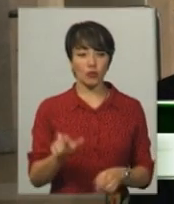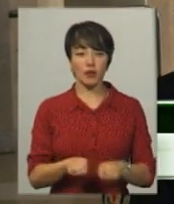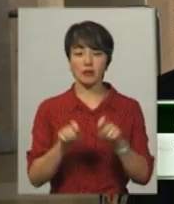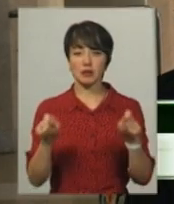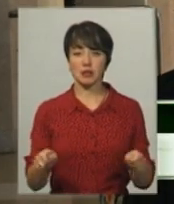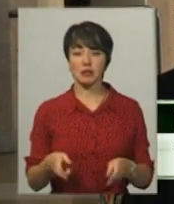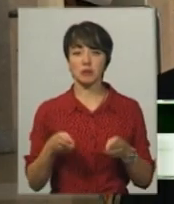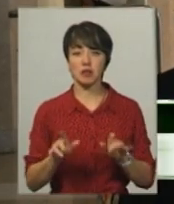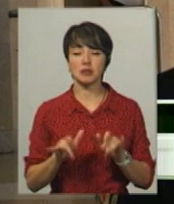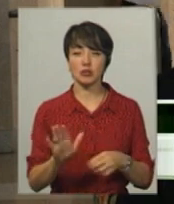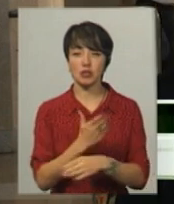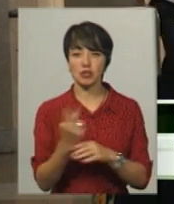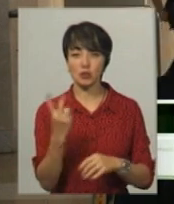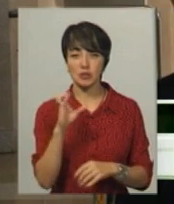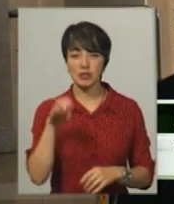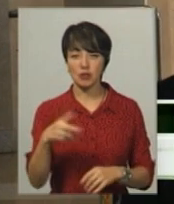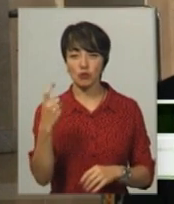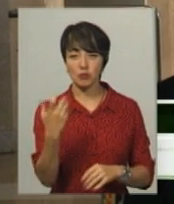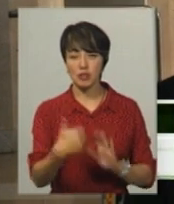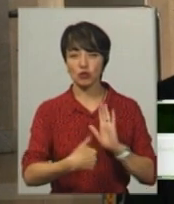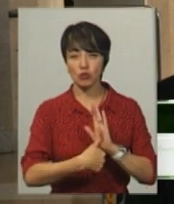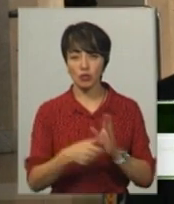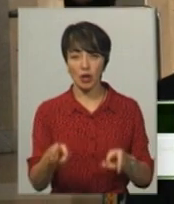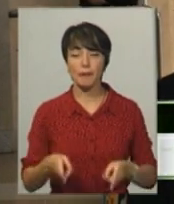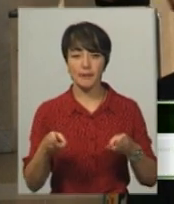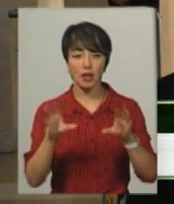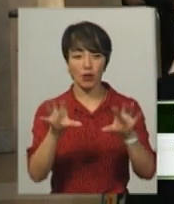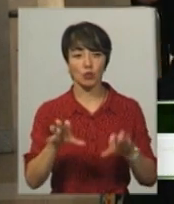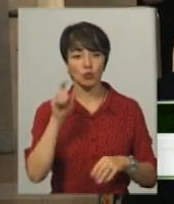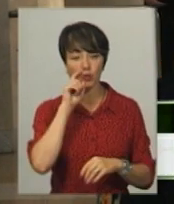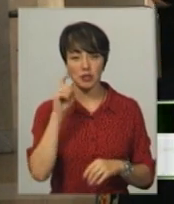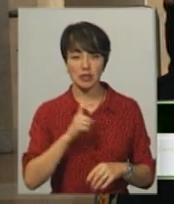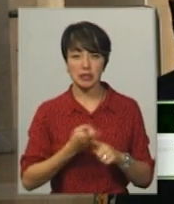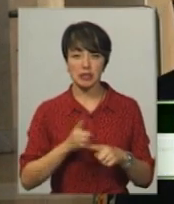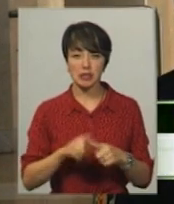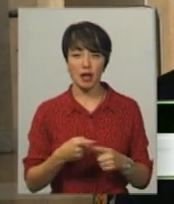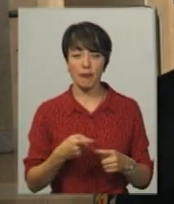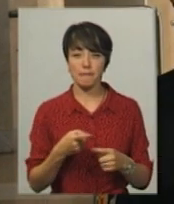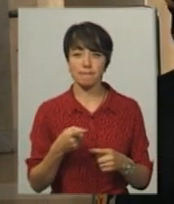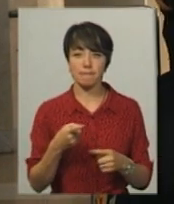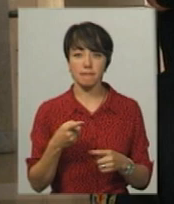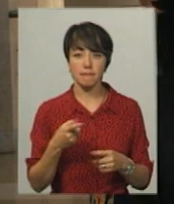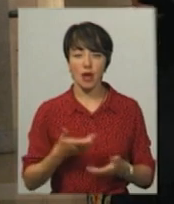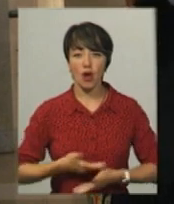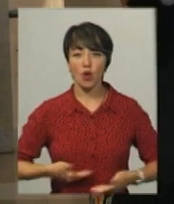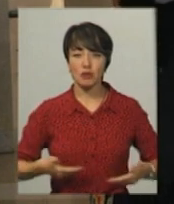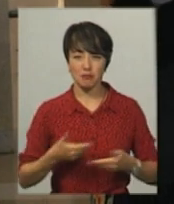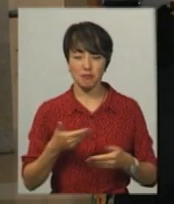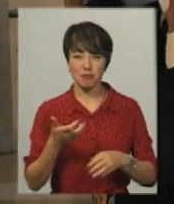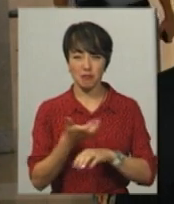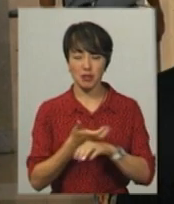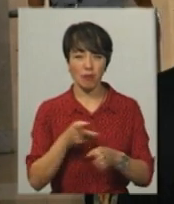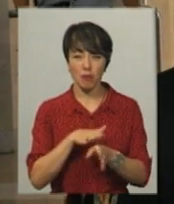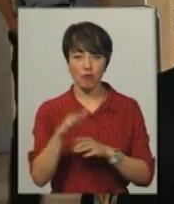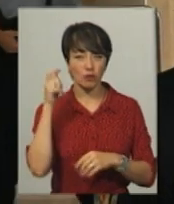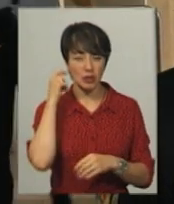кримінальне провадження за частиною 2 статті 156 Кримінального кодексу України – це розбещення неповнолітніх. Згідно з